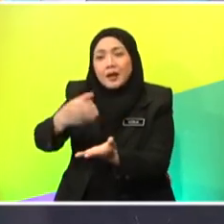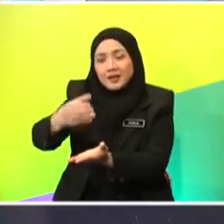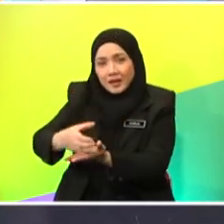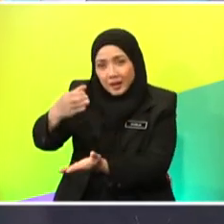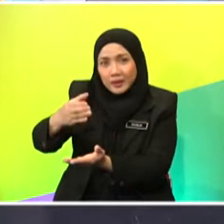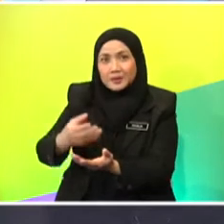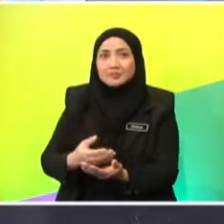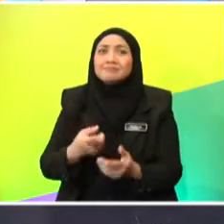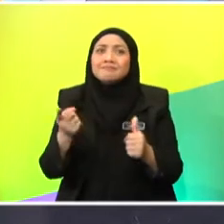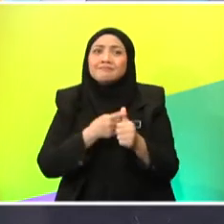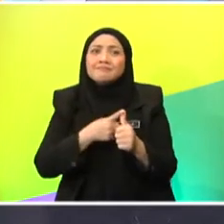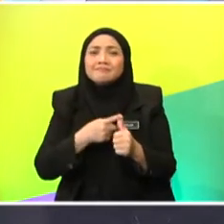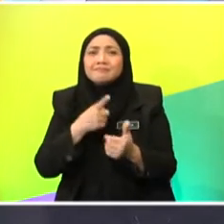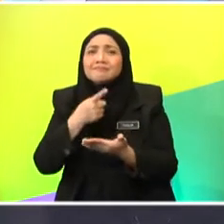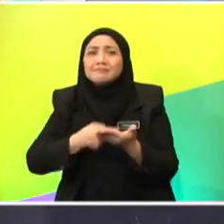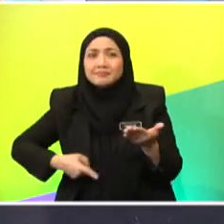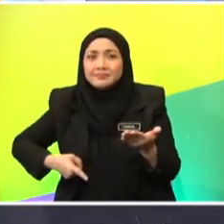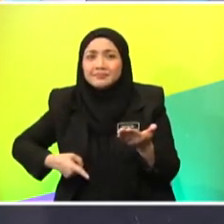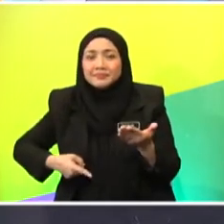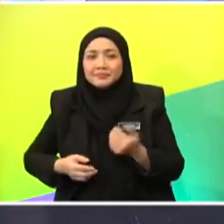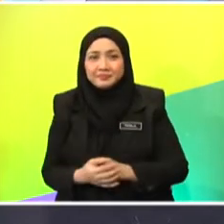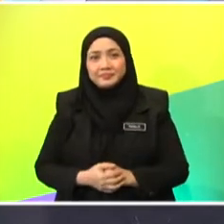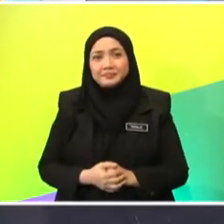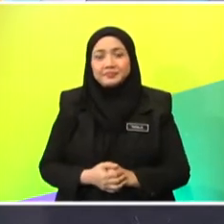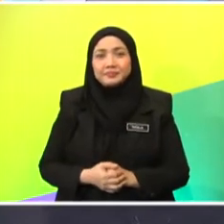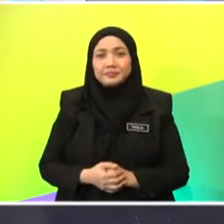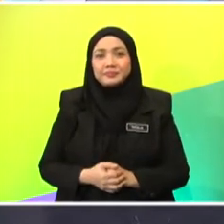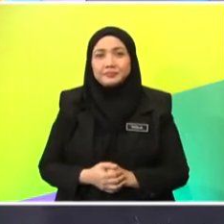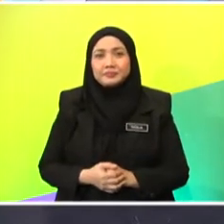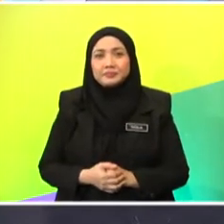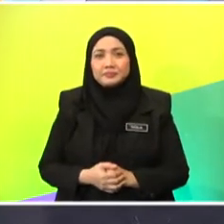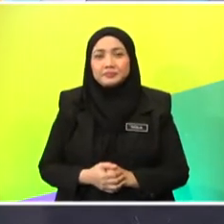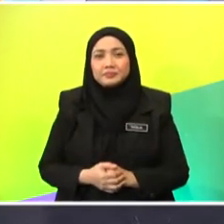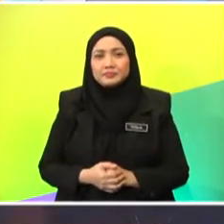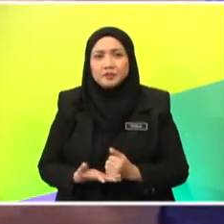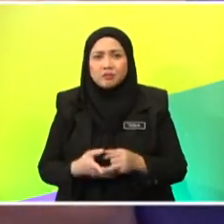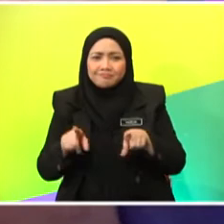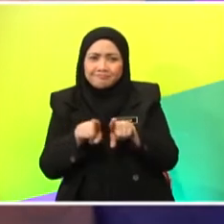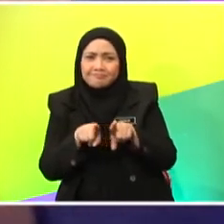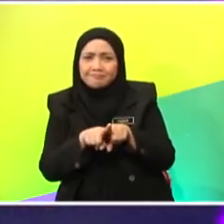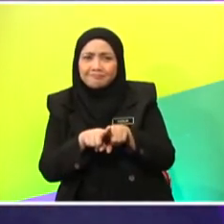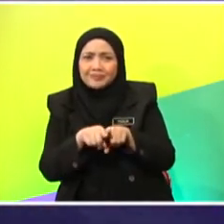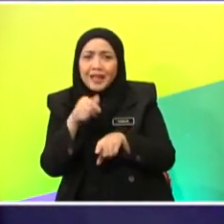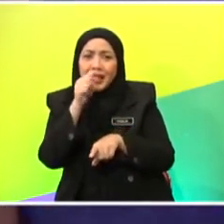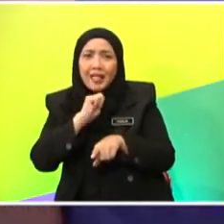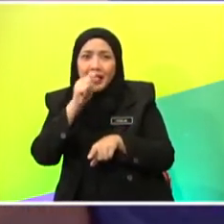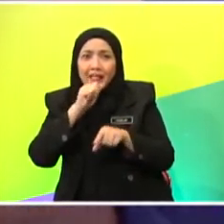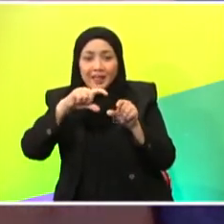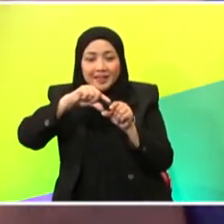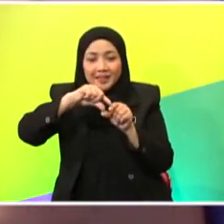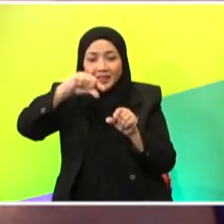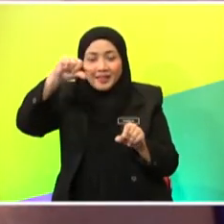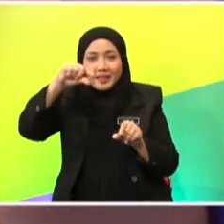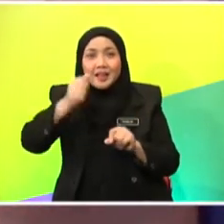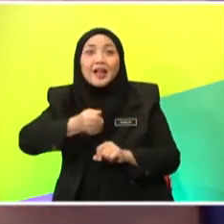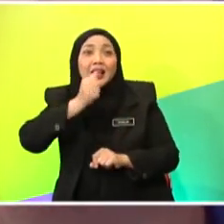Oke kotor game ini macam Patang ekstrim cek gue script betul